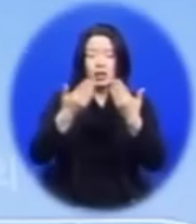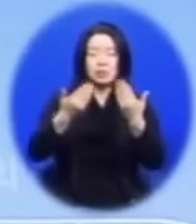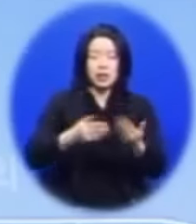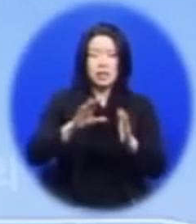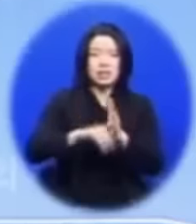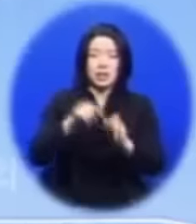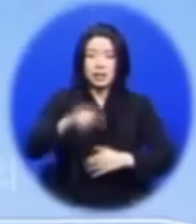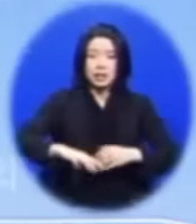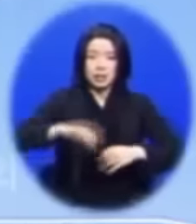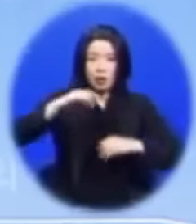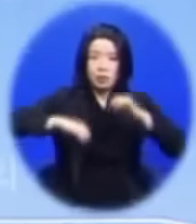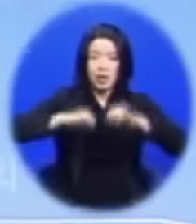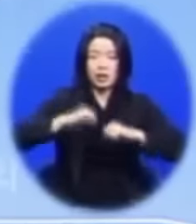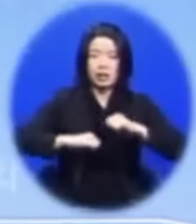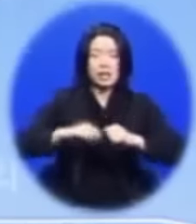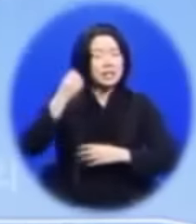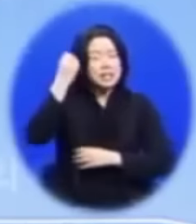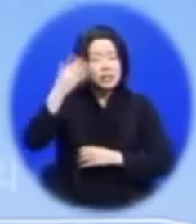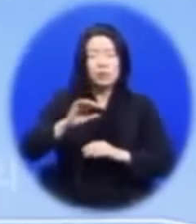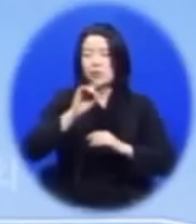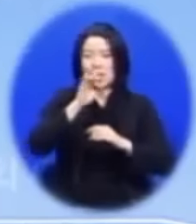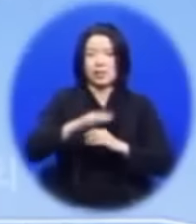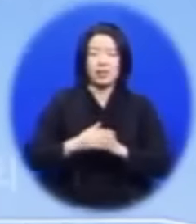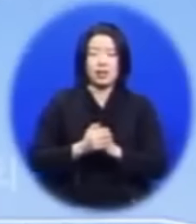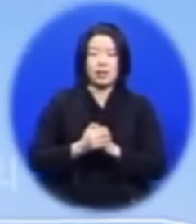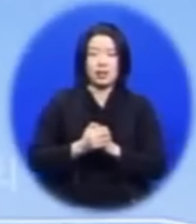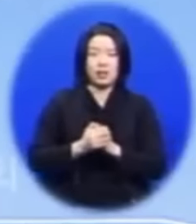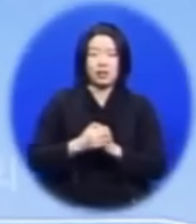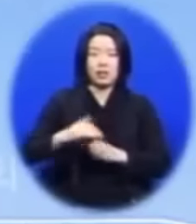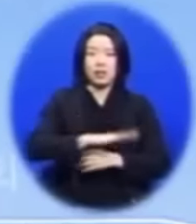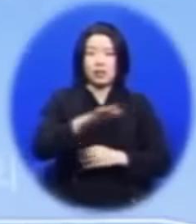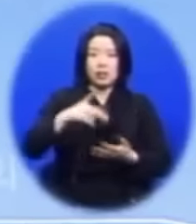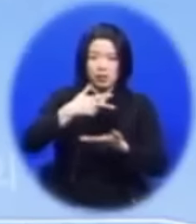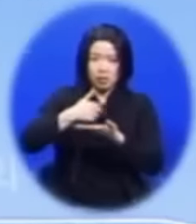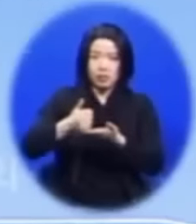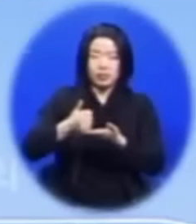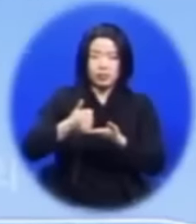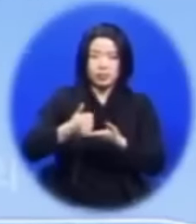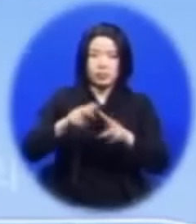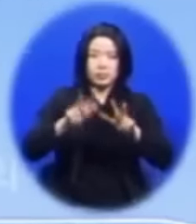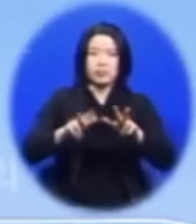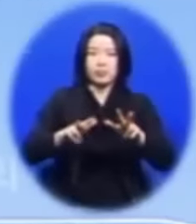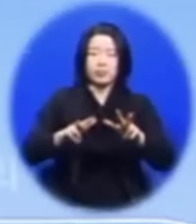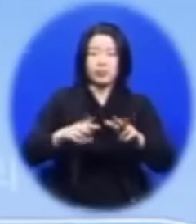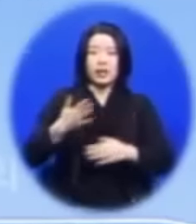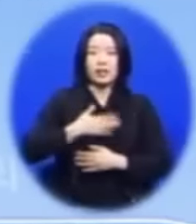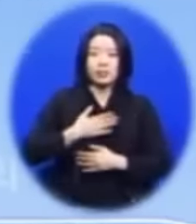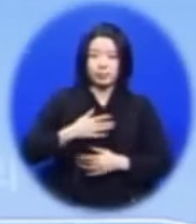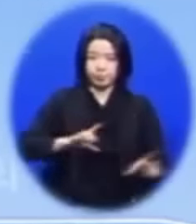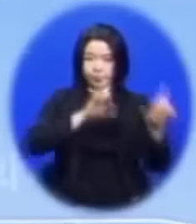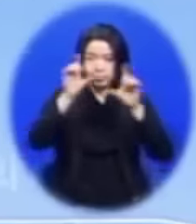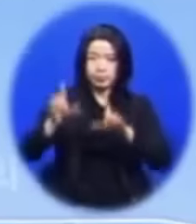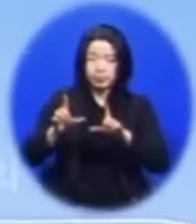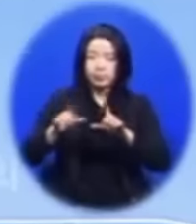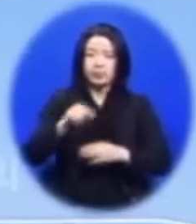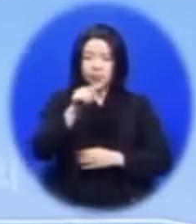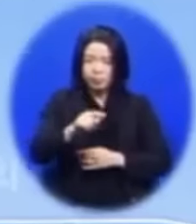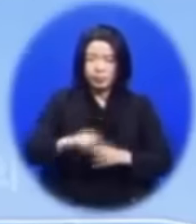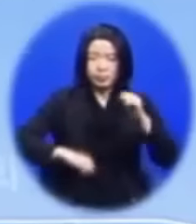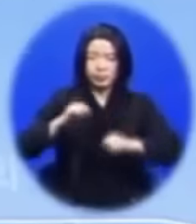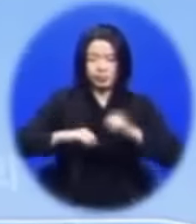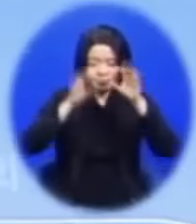행위를 네가 잃어버리면 안 된다는 우리 주님은 지금 내 삶을 내 행위를